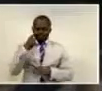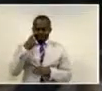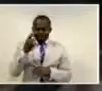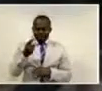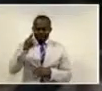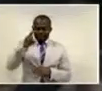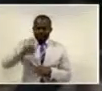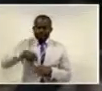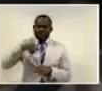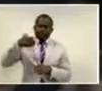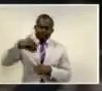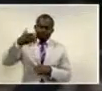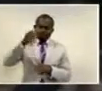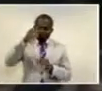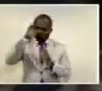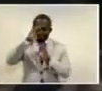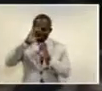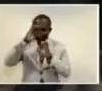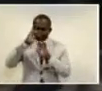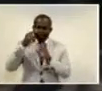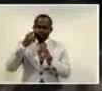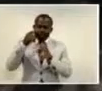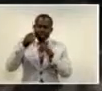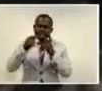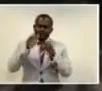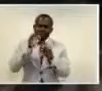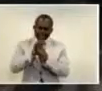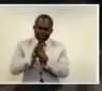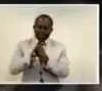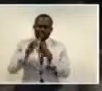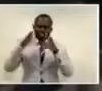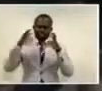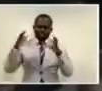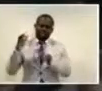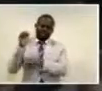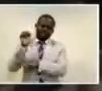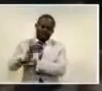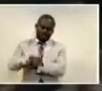kujya guhora bashaka kubona byinshi birenze